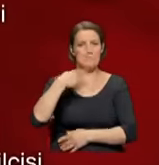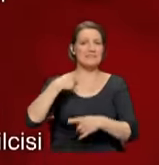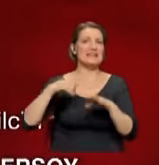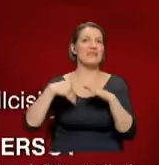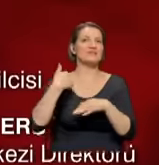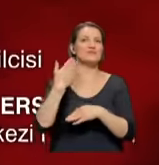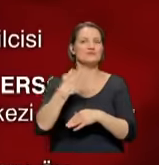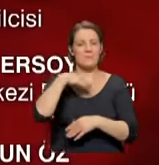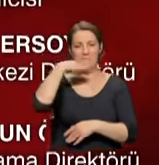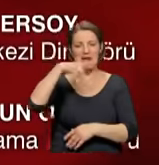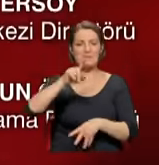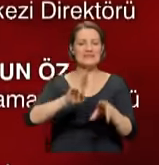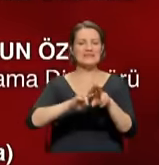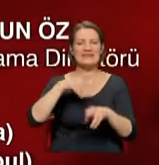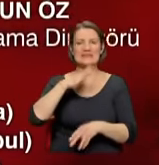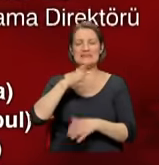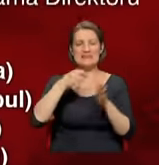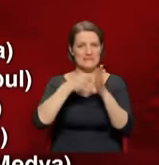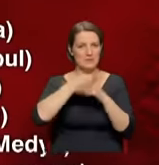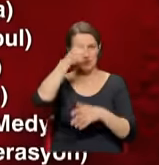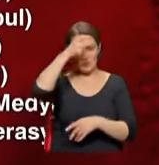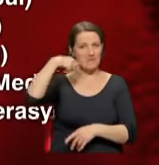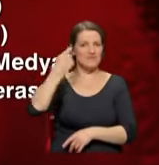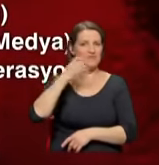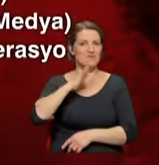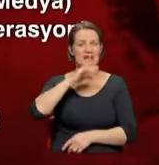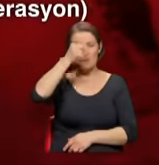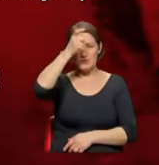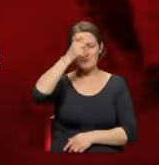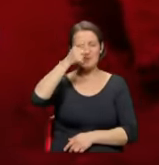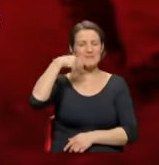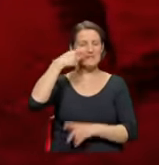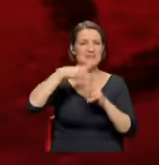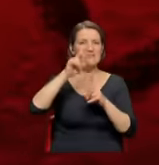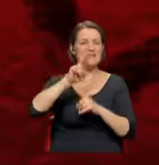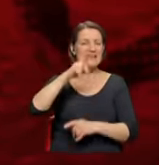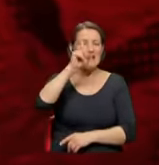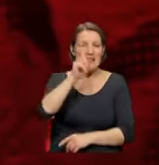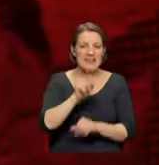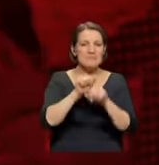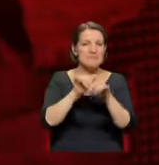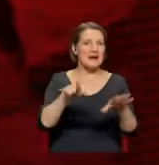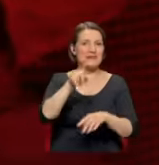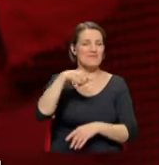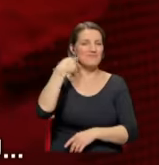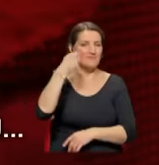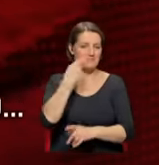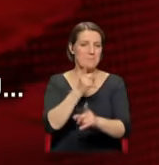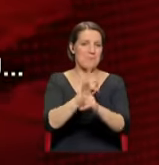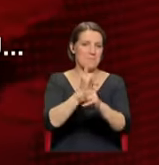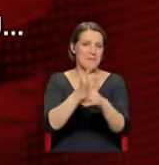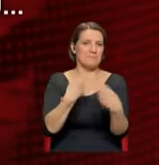sonra Bayramlık isimli Türk filmi var. Televizyonda ilk. Dolayısıyla sizi filmle baş başa